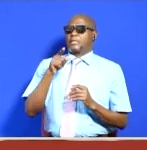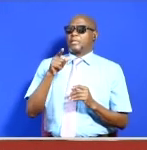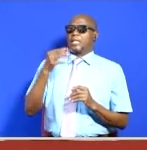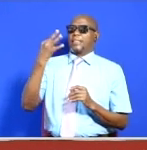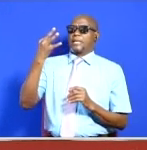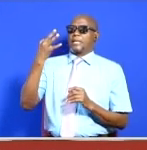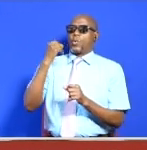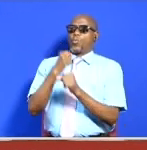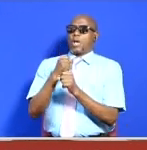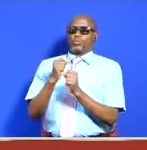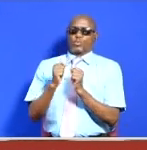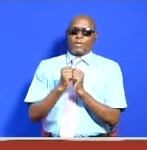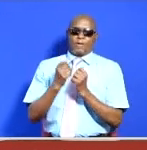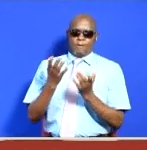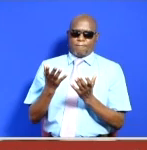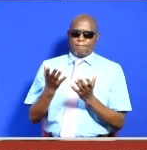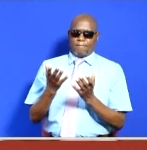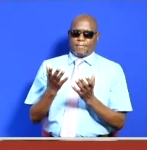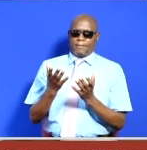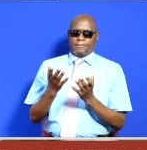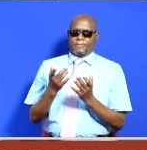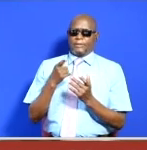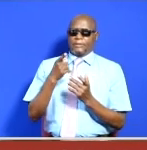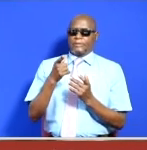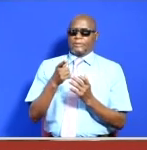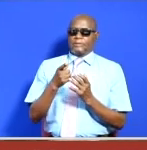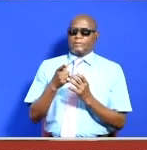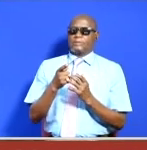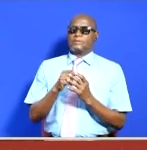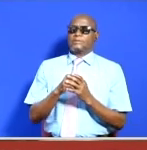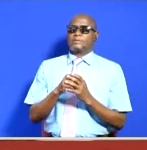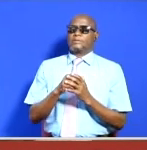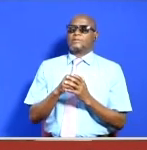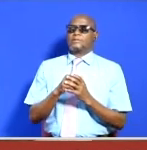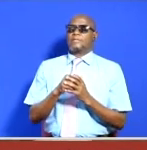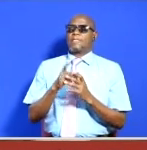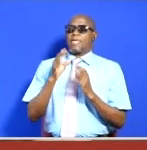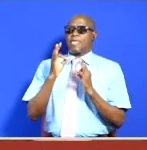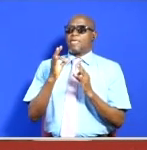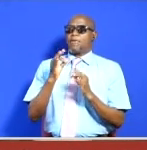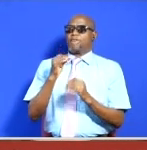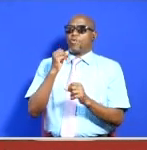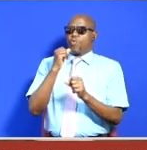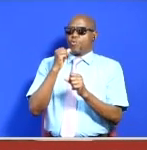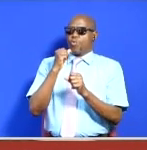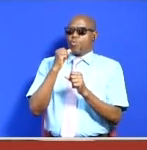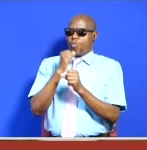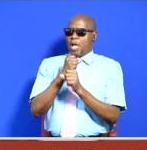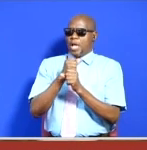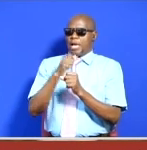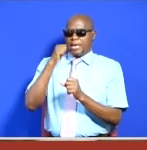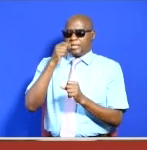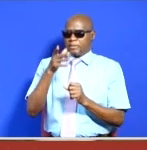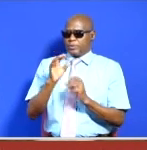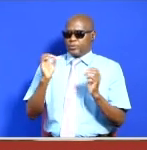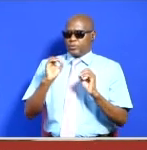pamoja, hiyo tutapata matokeo mazuri ya. Lakini ikiwa kuna jambo haliendi vizuri, baada